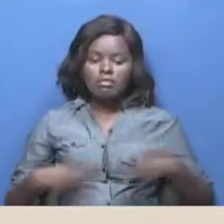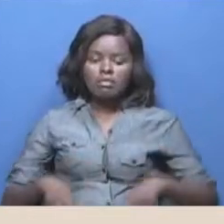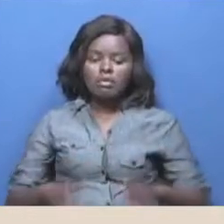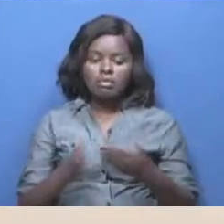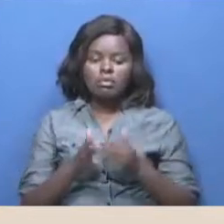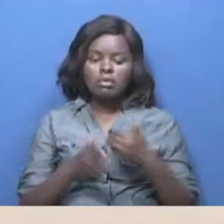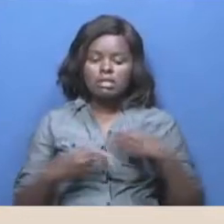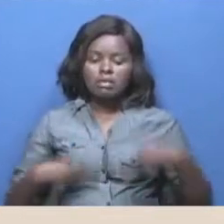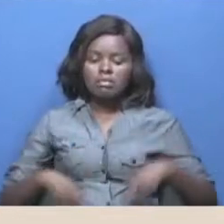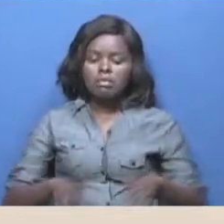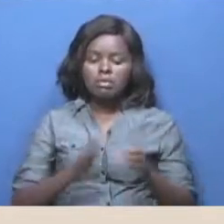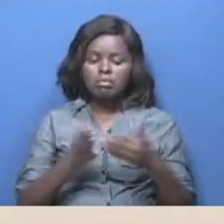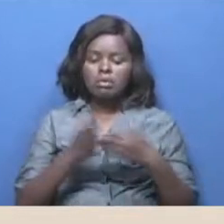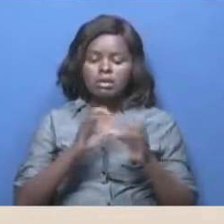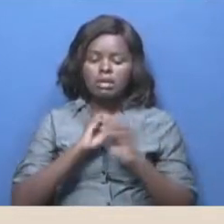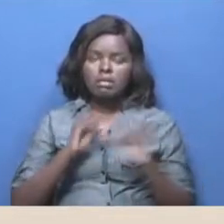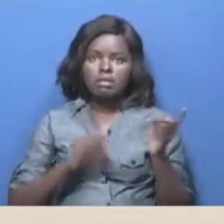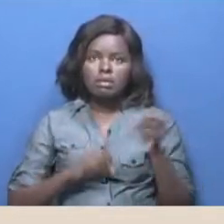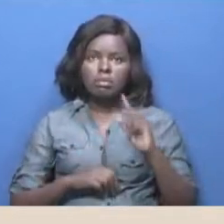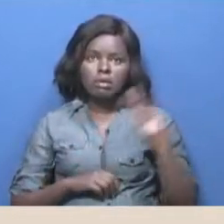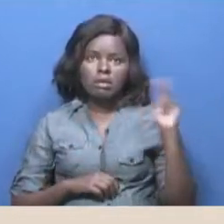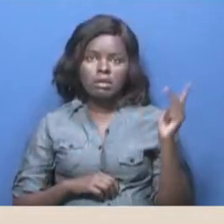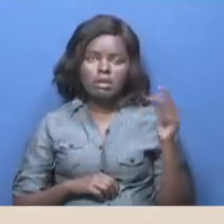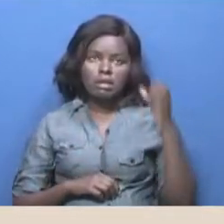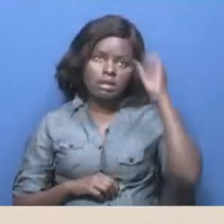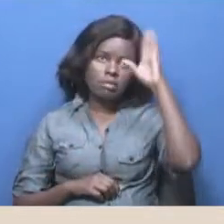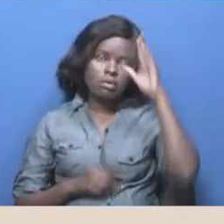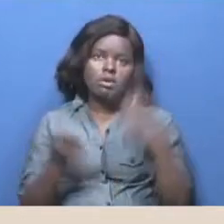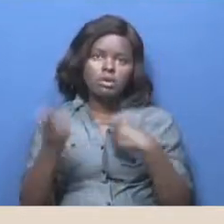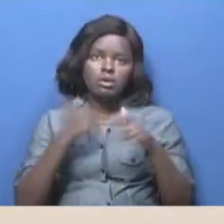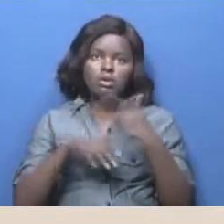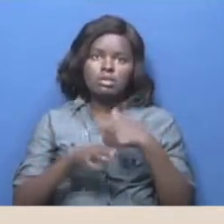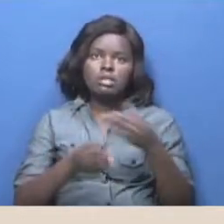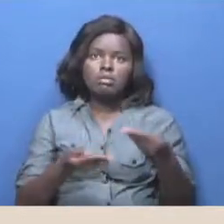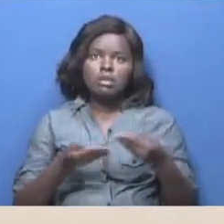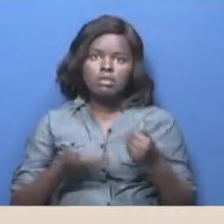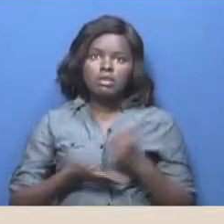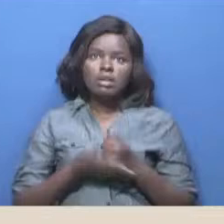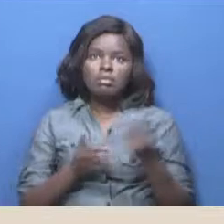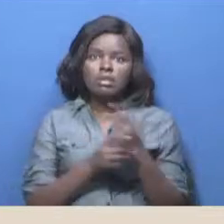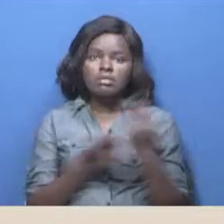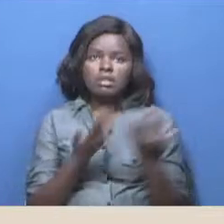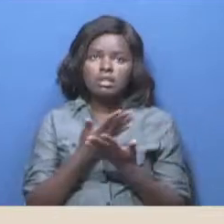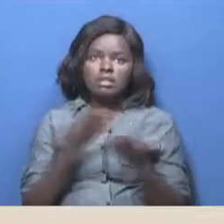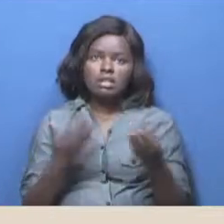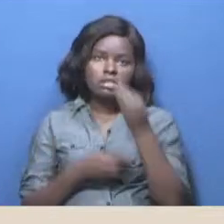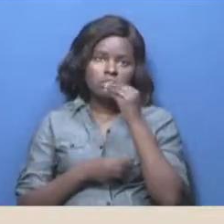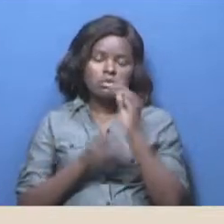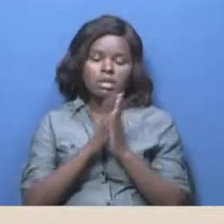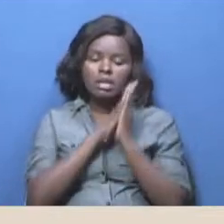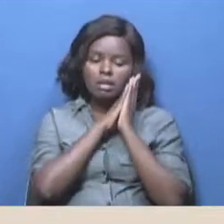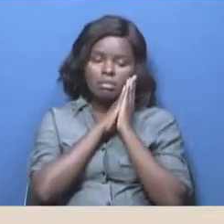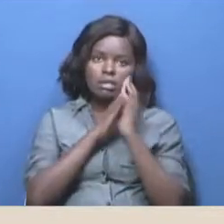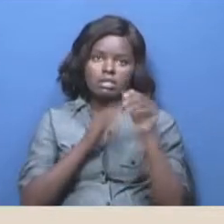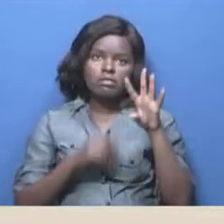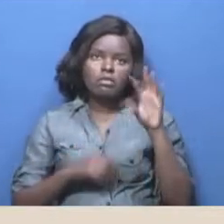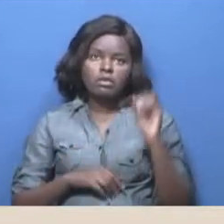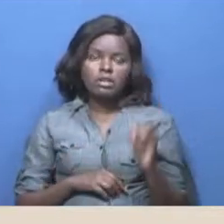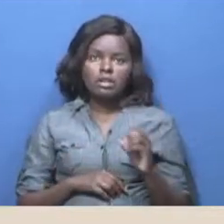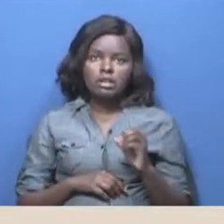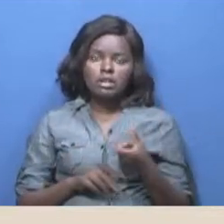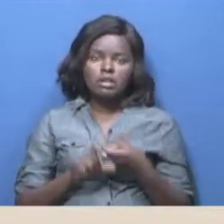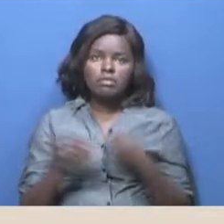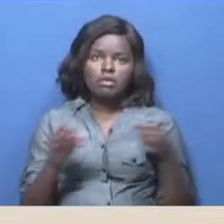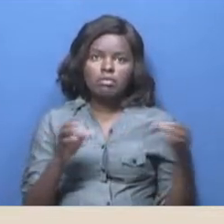gũtiarĩ roadblock ya Kiambu na Nairobi. Akiaria hĩndĩ ya kwamũkĩra ũteithio wa indo itiganĩte ta irio na itanda 40 cia ICU kuma